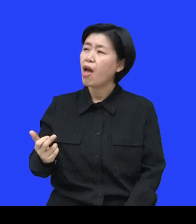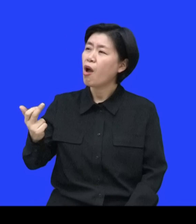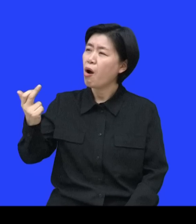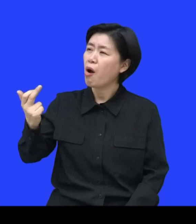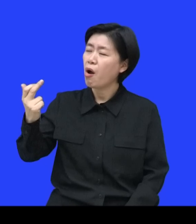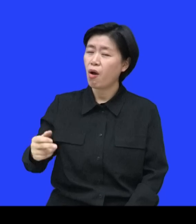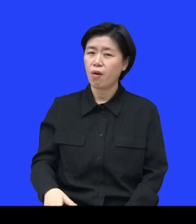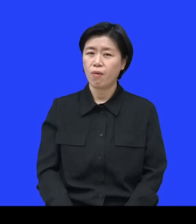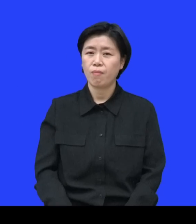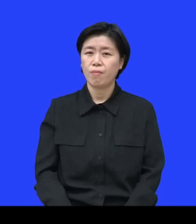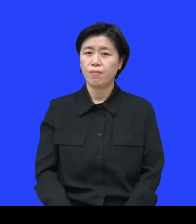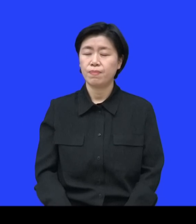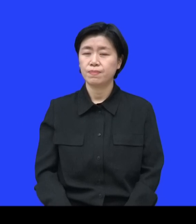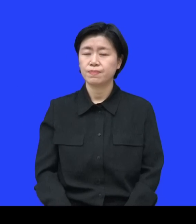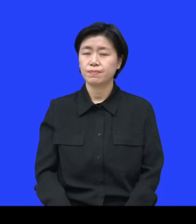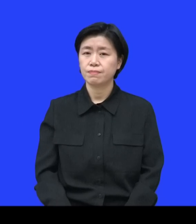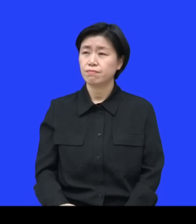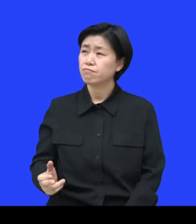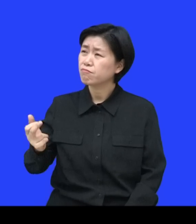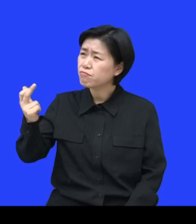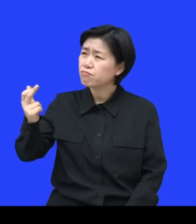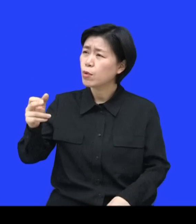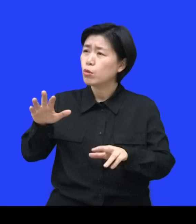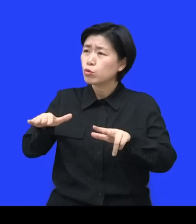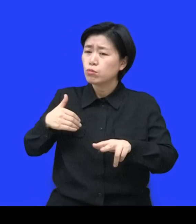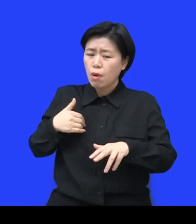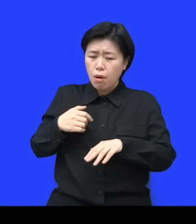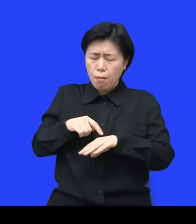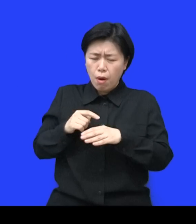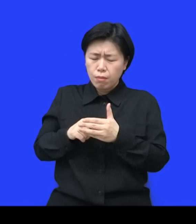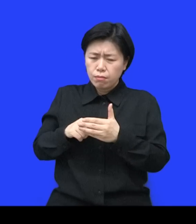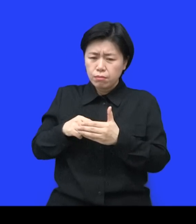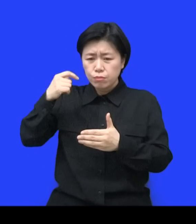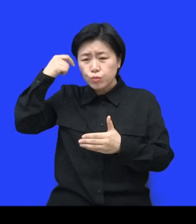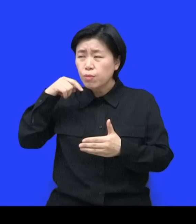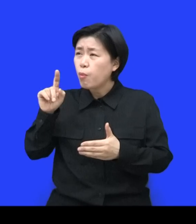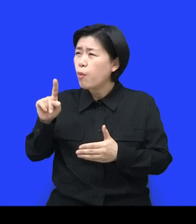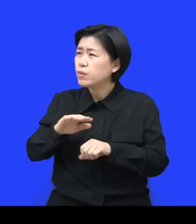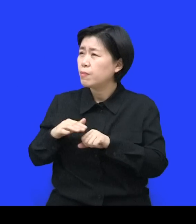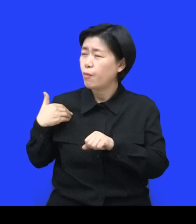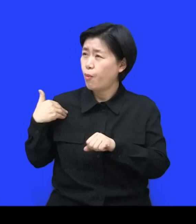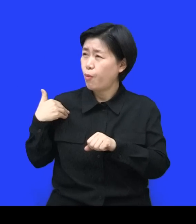형이라고 그러는 거예요. 내가 이 느낌 뭔지 모르겠는데